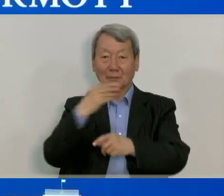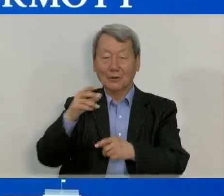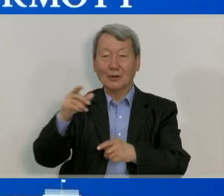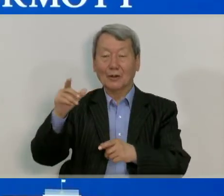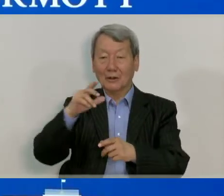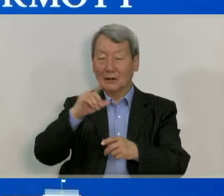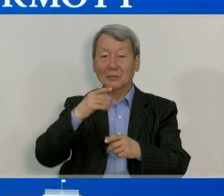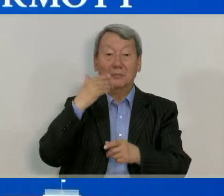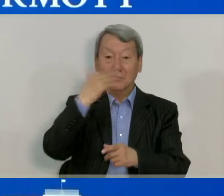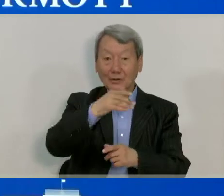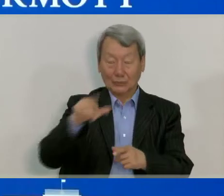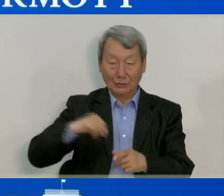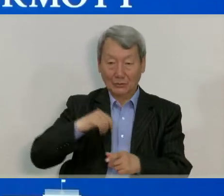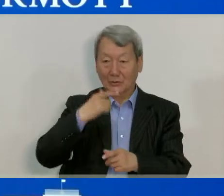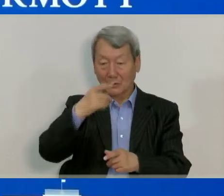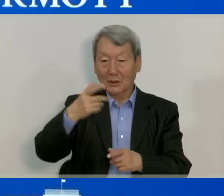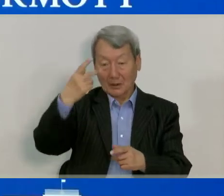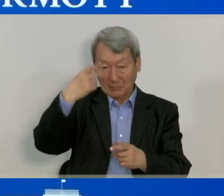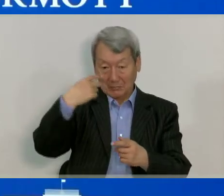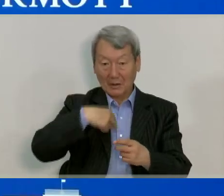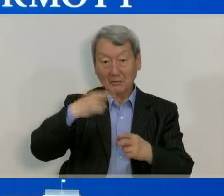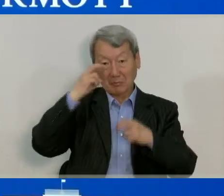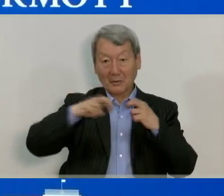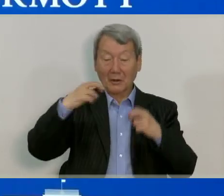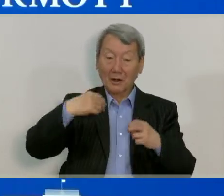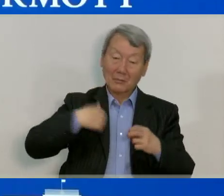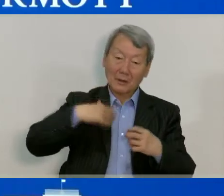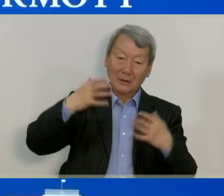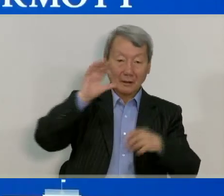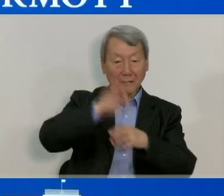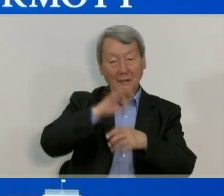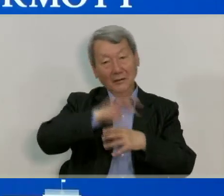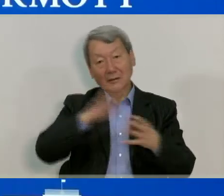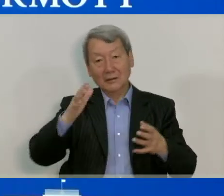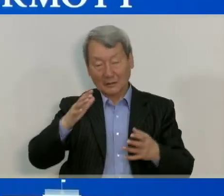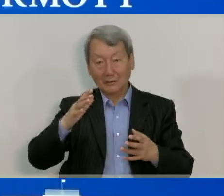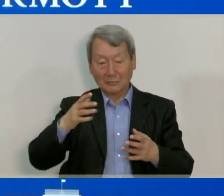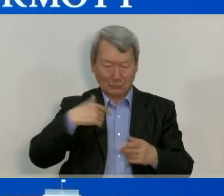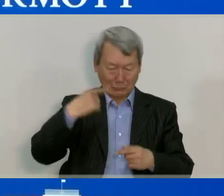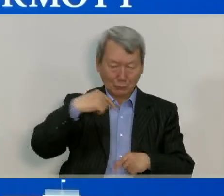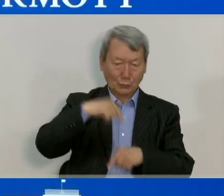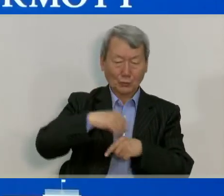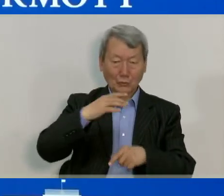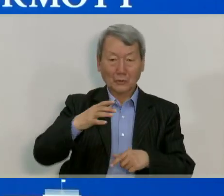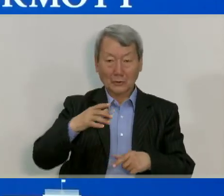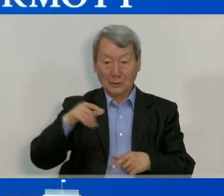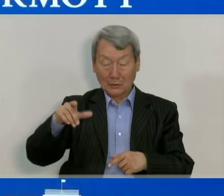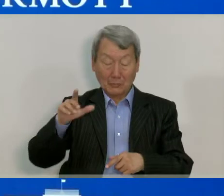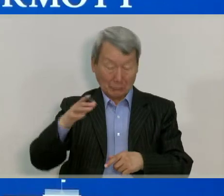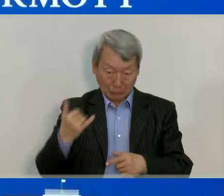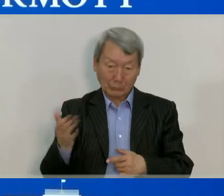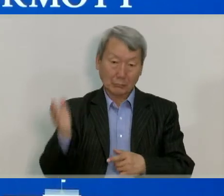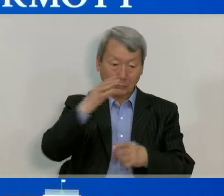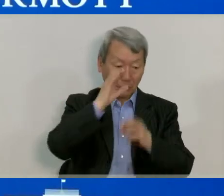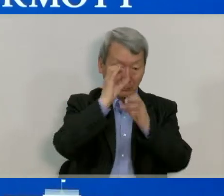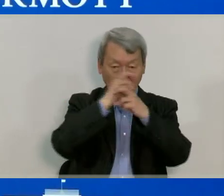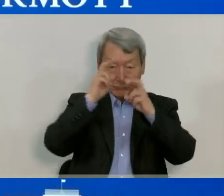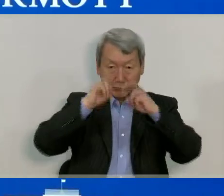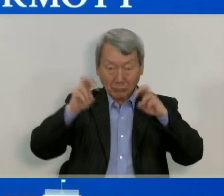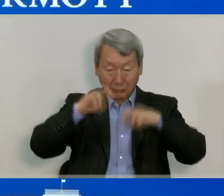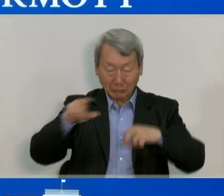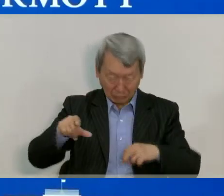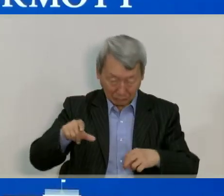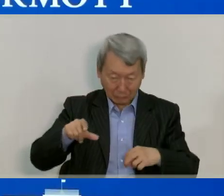суранган экен, ошо бир карап бересиздерби, мен бир кандайдыр бир оорунун белгилери чыгып атат деп, ошол жерден лабораториядан текшерип туруп эле ошол